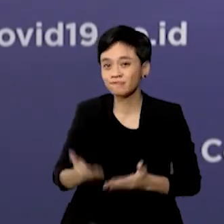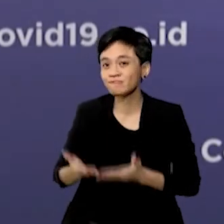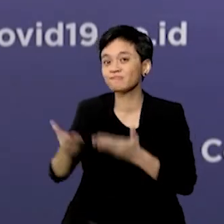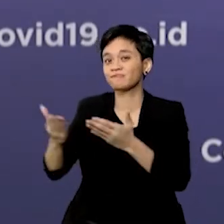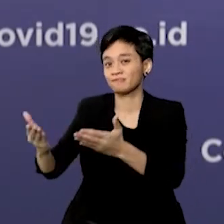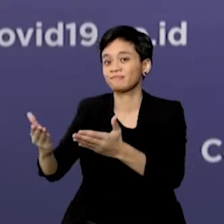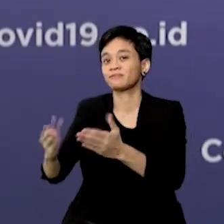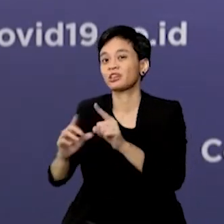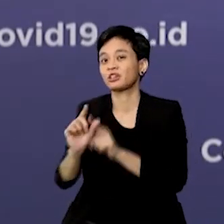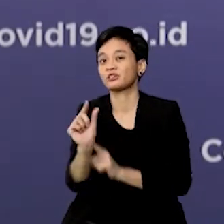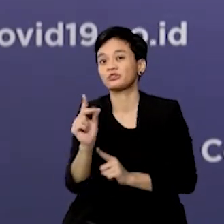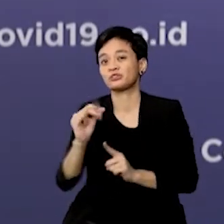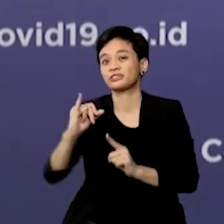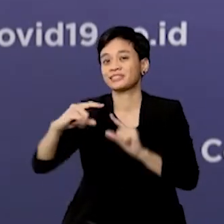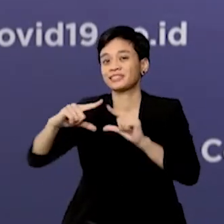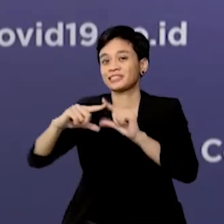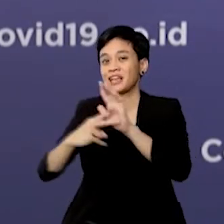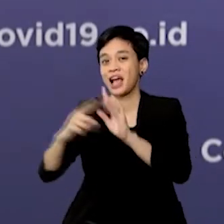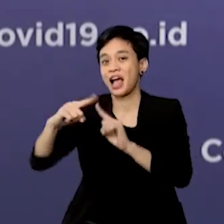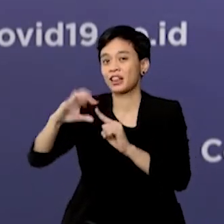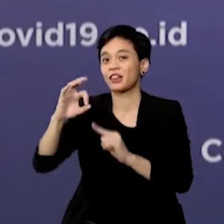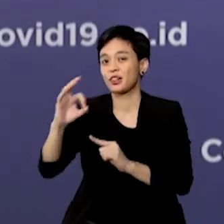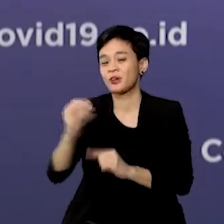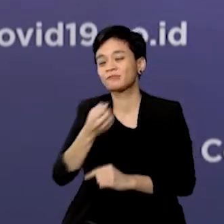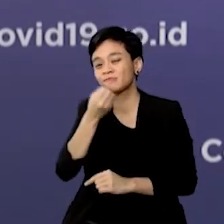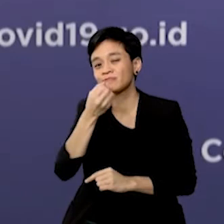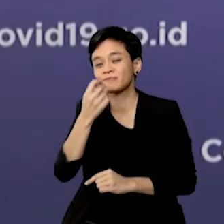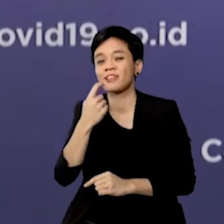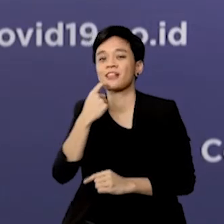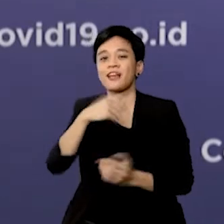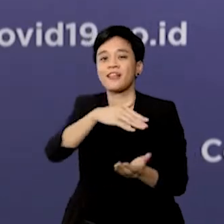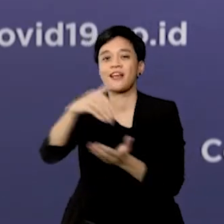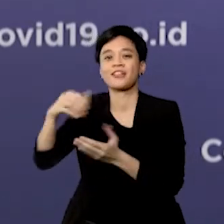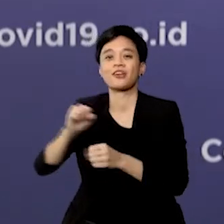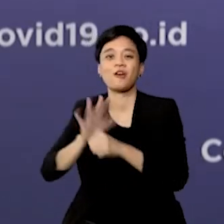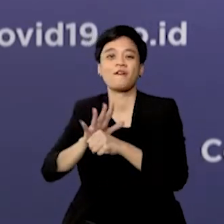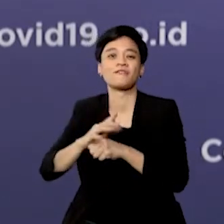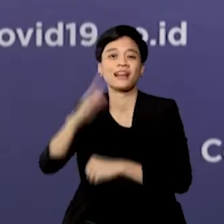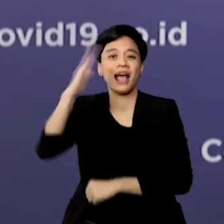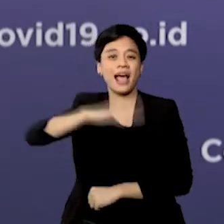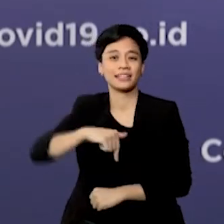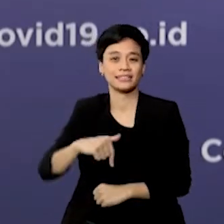untuk menyampaikan kinerja data penanganan COVID-19 hari ini.